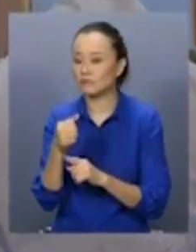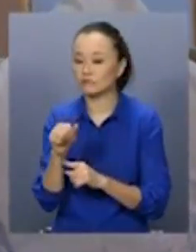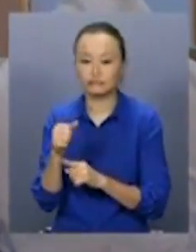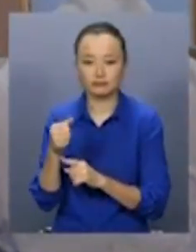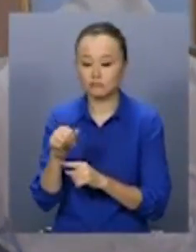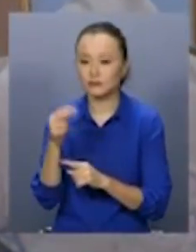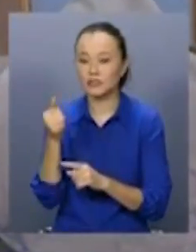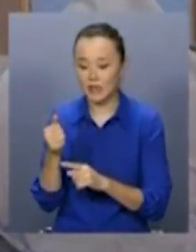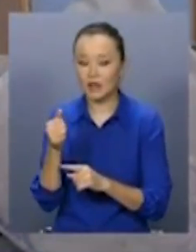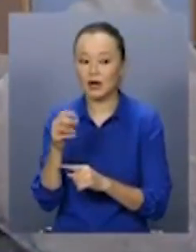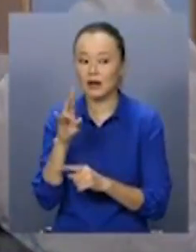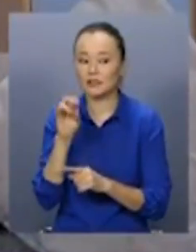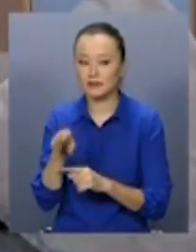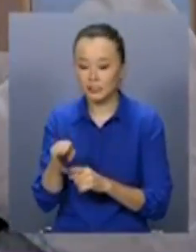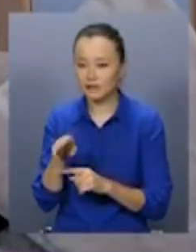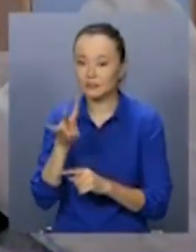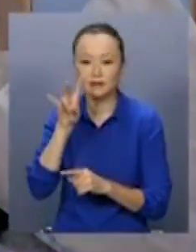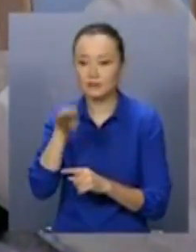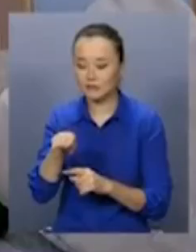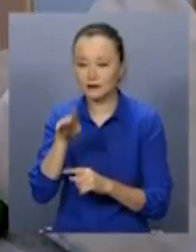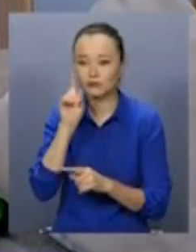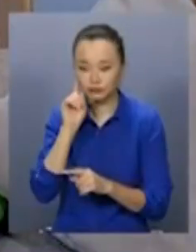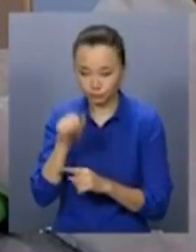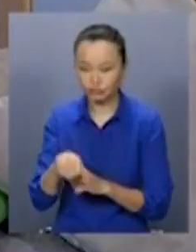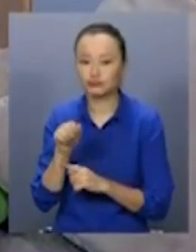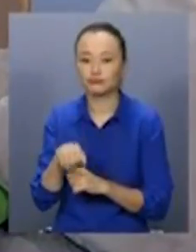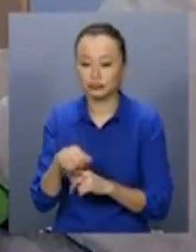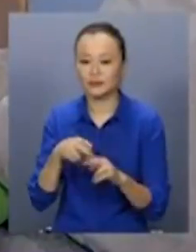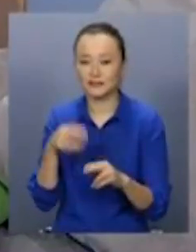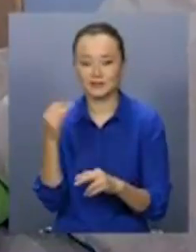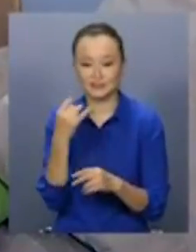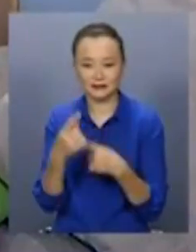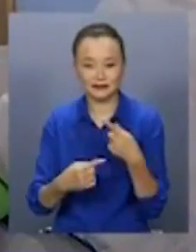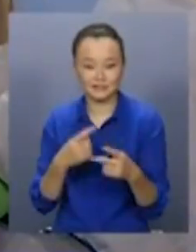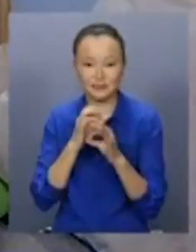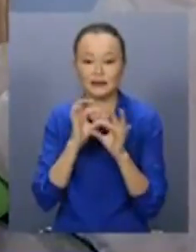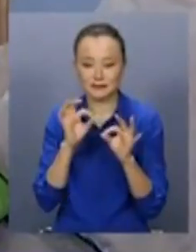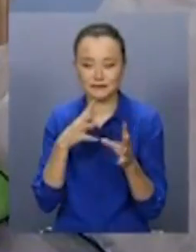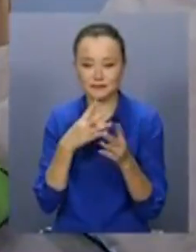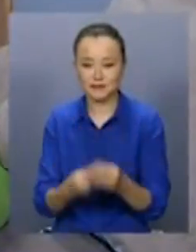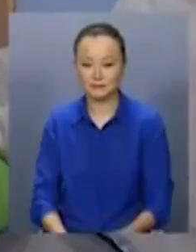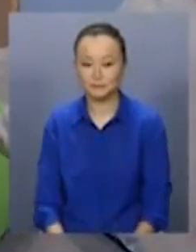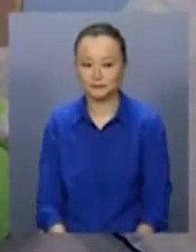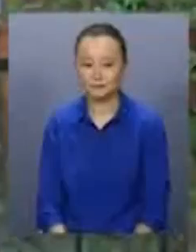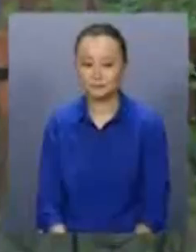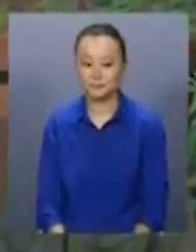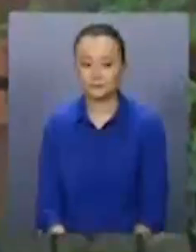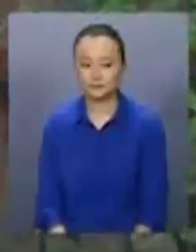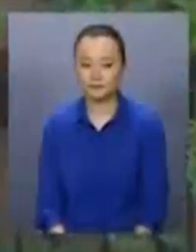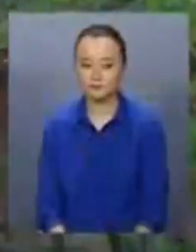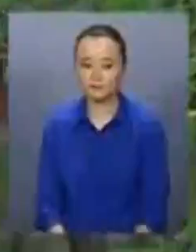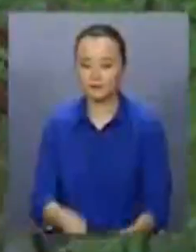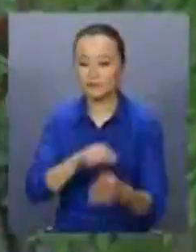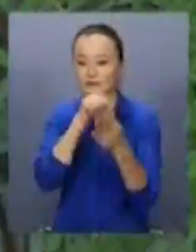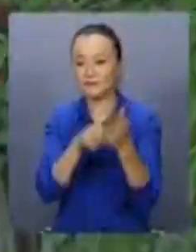ал «жоқ» деген сөз басты изеу арқылы түсіндіріледі. Басқа да қызық келесі бейнематериалда бірге тамашалайық.